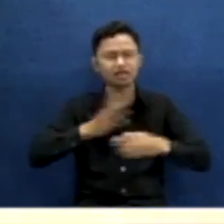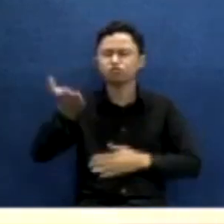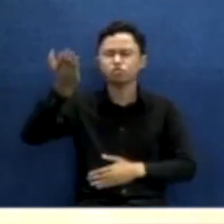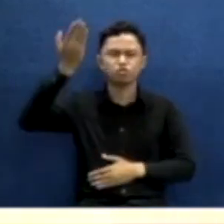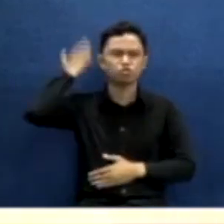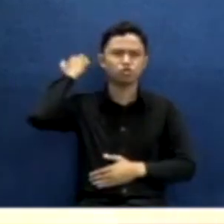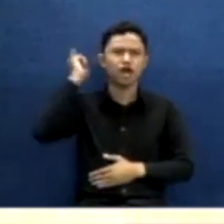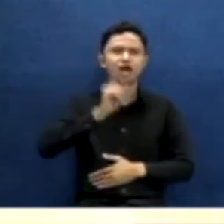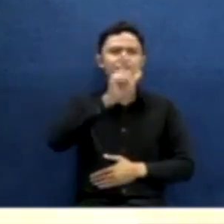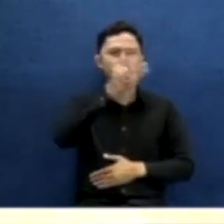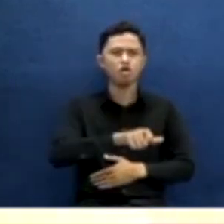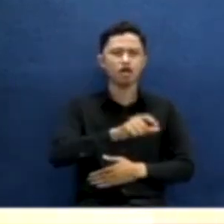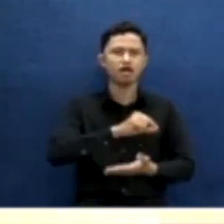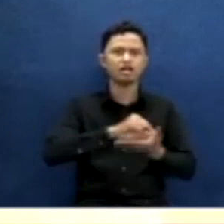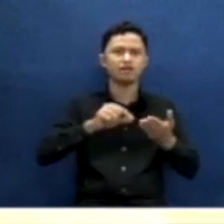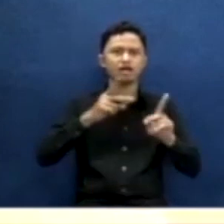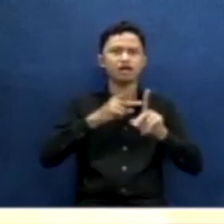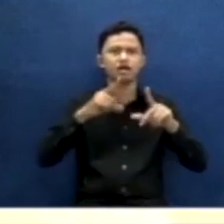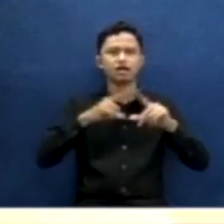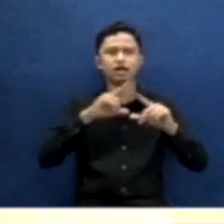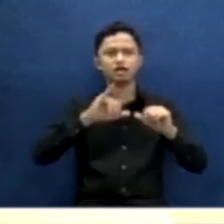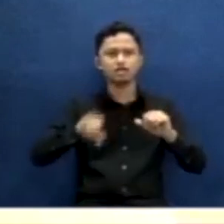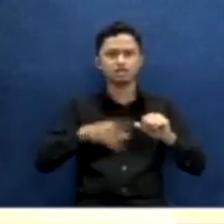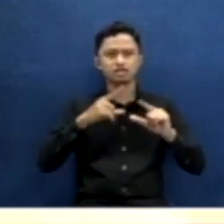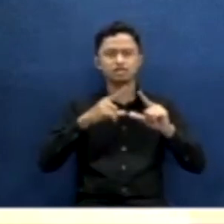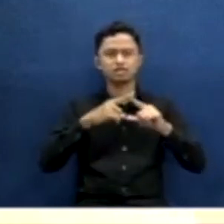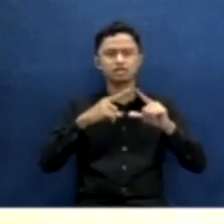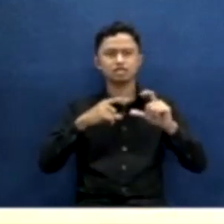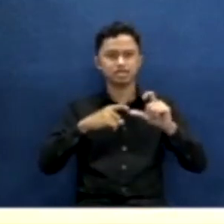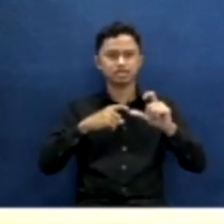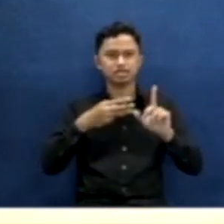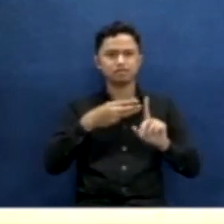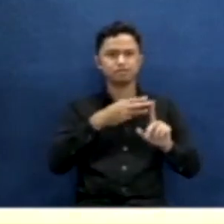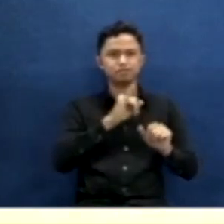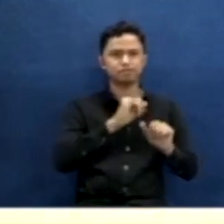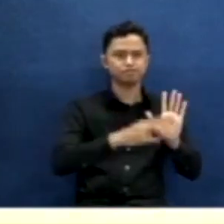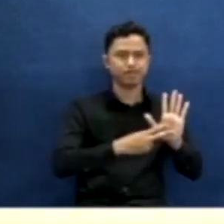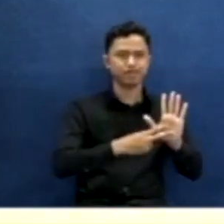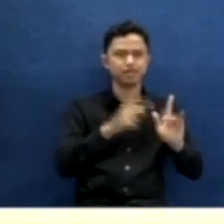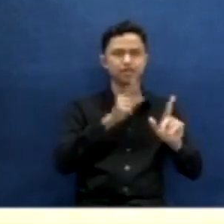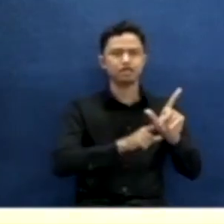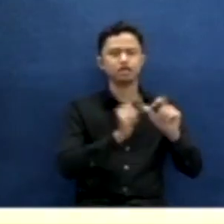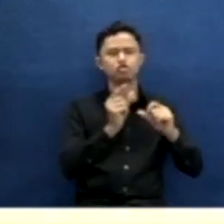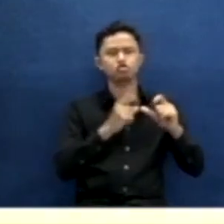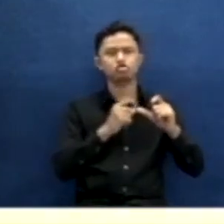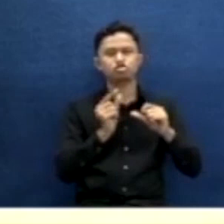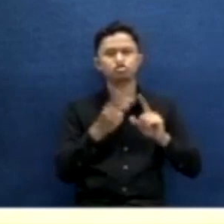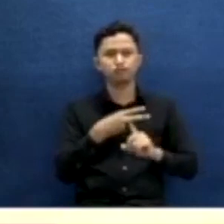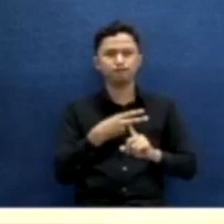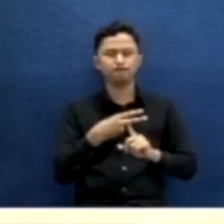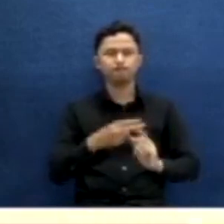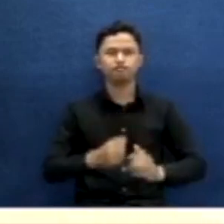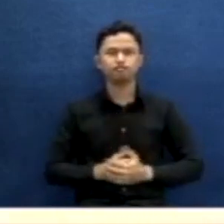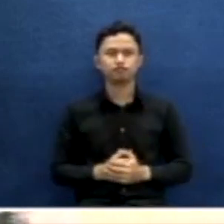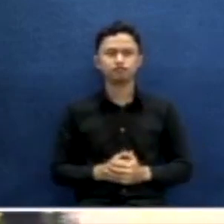saja.Adaseorang bernamaHajjbinYusuf.HajjbinYusufadalah salahsatu